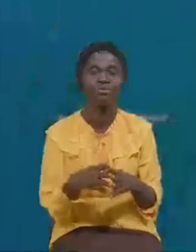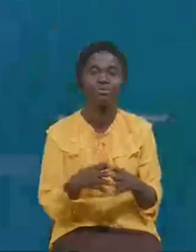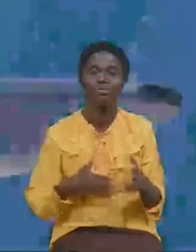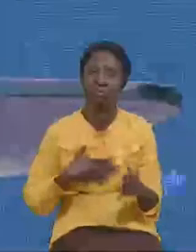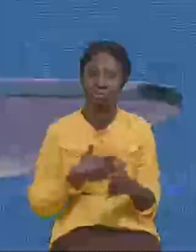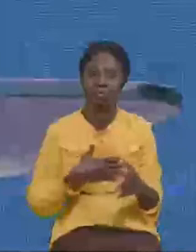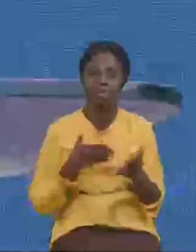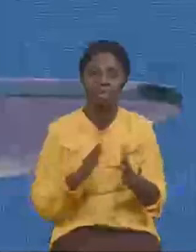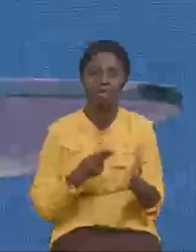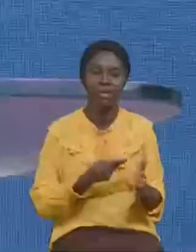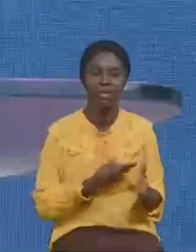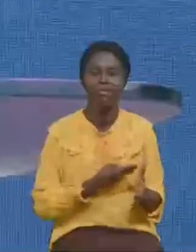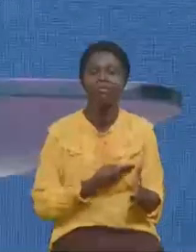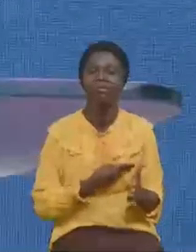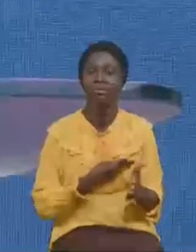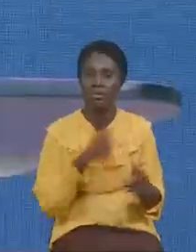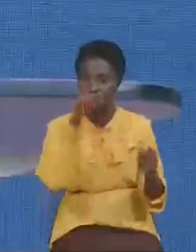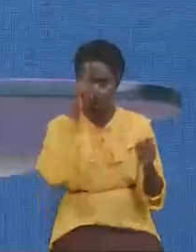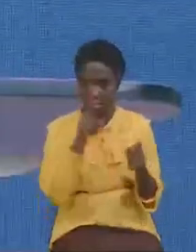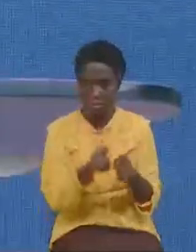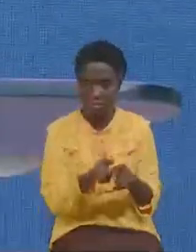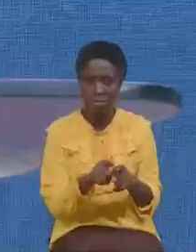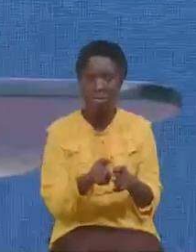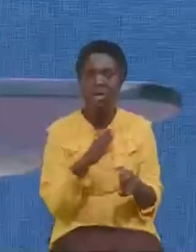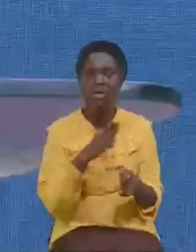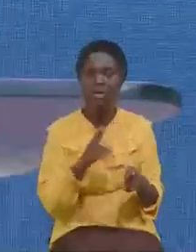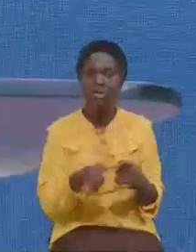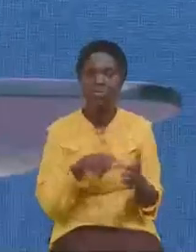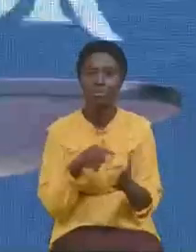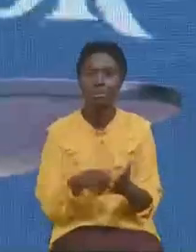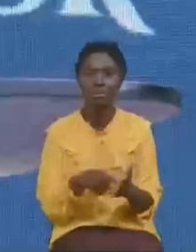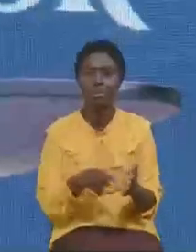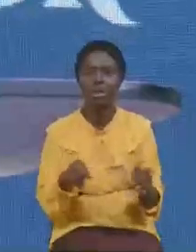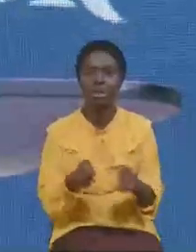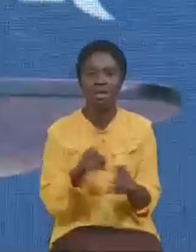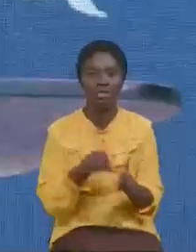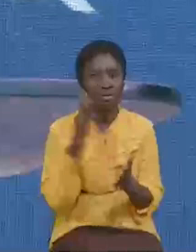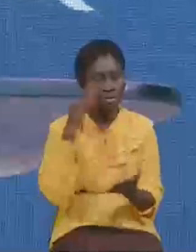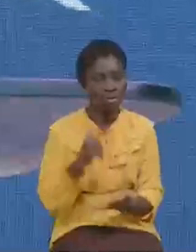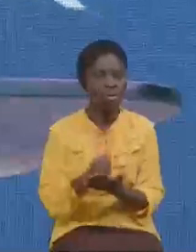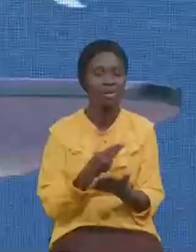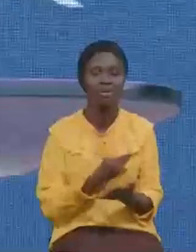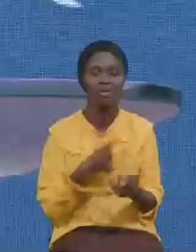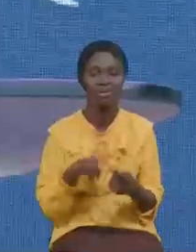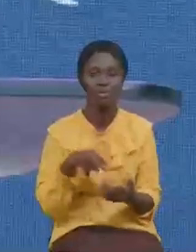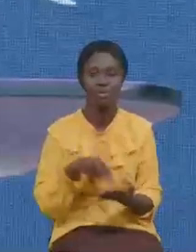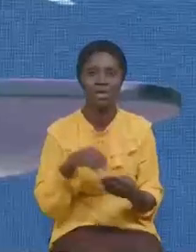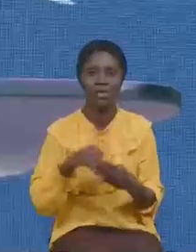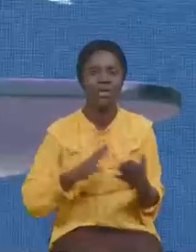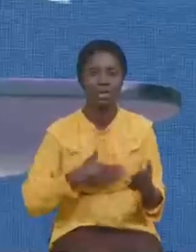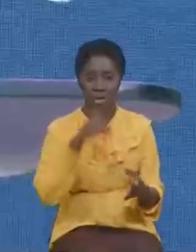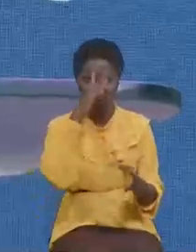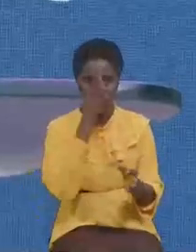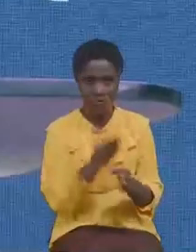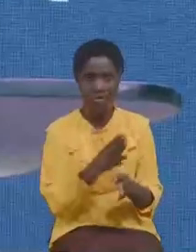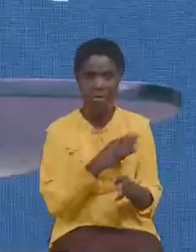Donc, il faut que nous adhérions à tout ceci afin que ceci nous aide à être affermis dans la